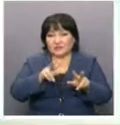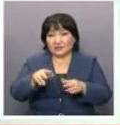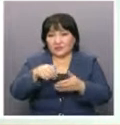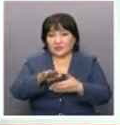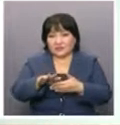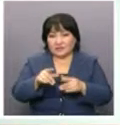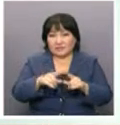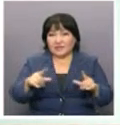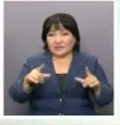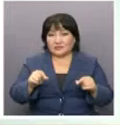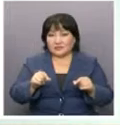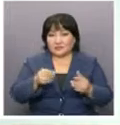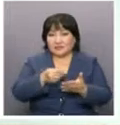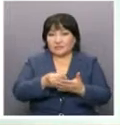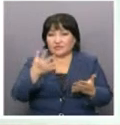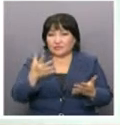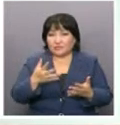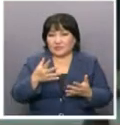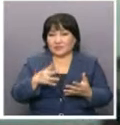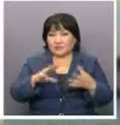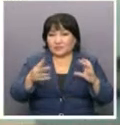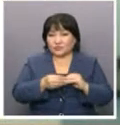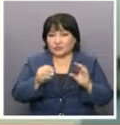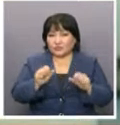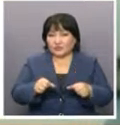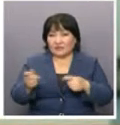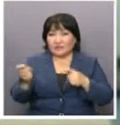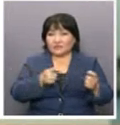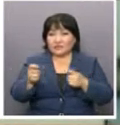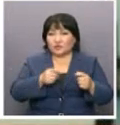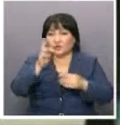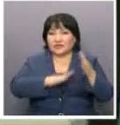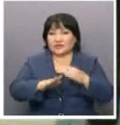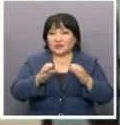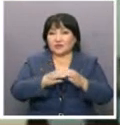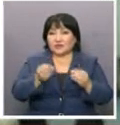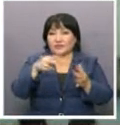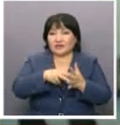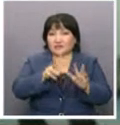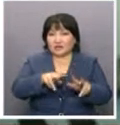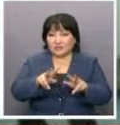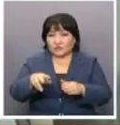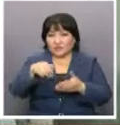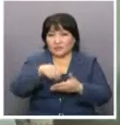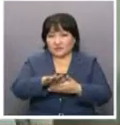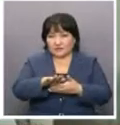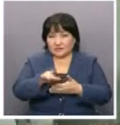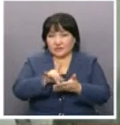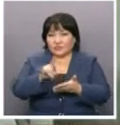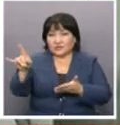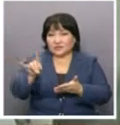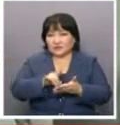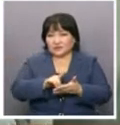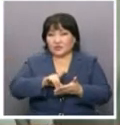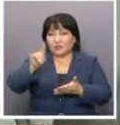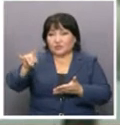билеттердің қымбаттауына әкеп соғуы мүмкін. Тасымалдаушылар мемлекеттік органдар бағаны бақылаудан бас тартса, ұшақтарды ұшырып қондыру